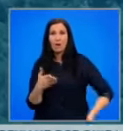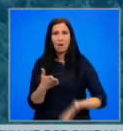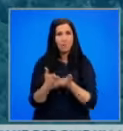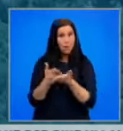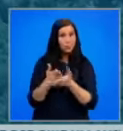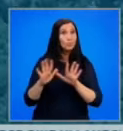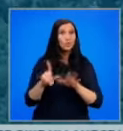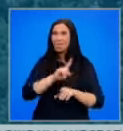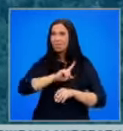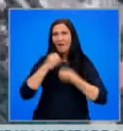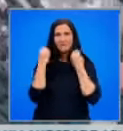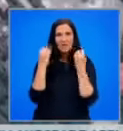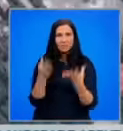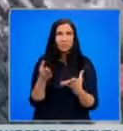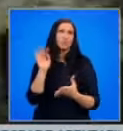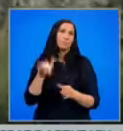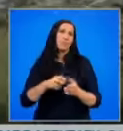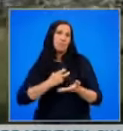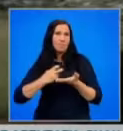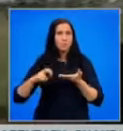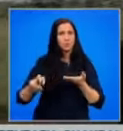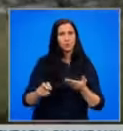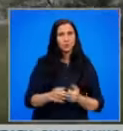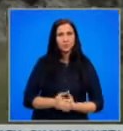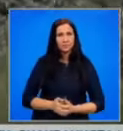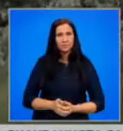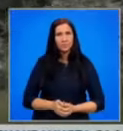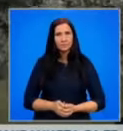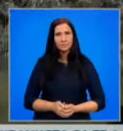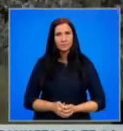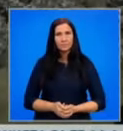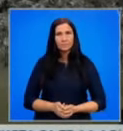помощ. Почти невъзможно е и да бъде напуснат.